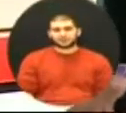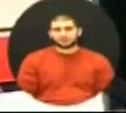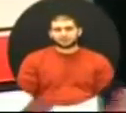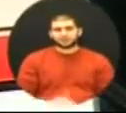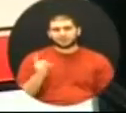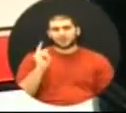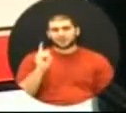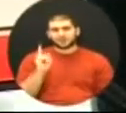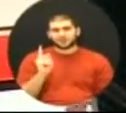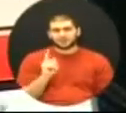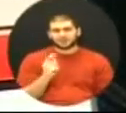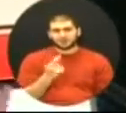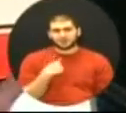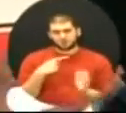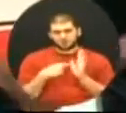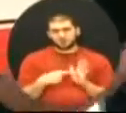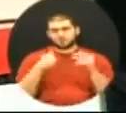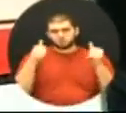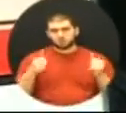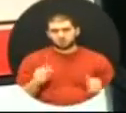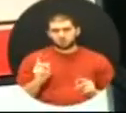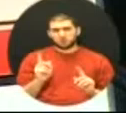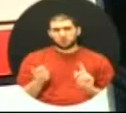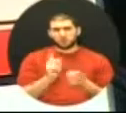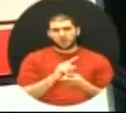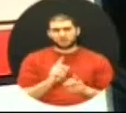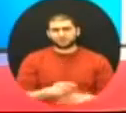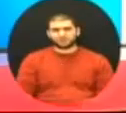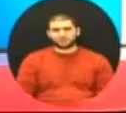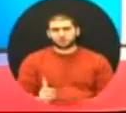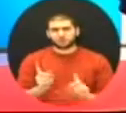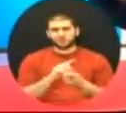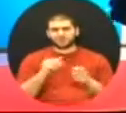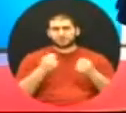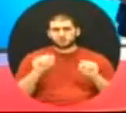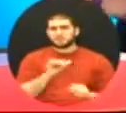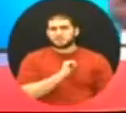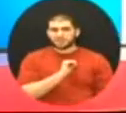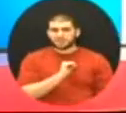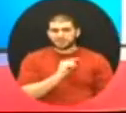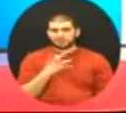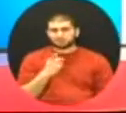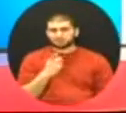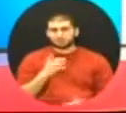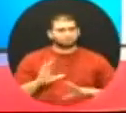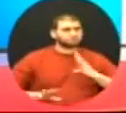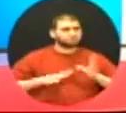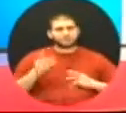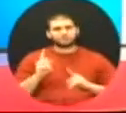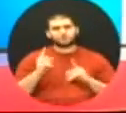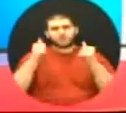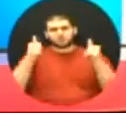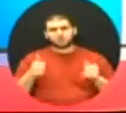אני לא ראיתי את המודעה, אבל הוא לא הוחלף. אז אנחנו נראה לך את המודעה. הוא לא הוחלף בדרך דמוקרטית. זה נכון, הוא לא הוחלף בדרך, אבל זה מעניין שזה הדבר היחידי שהקפיץ אותך, ולא המודעות